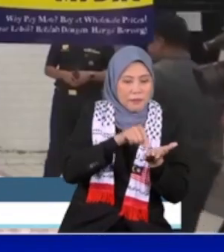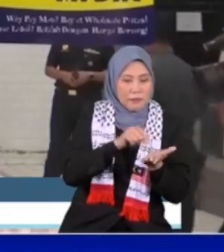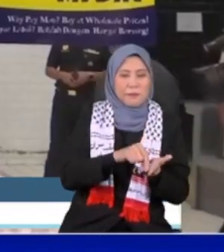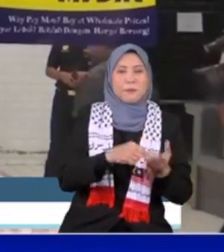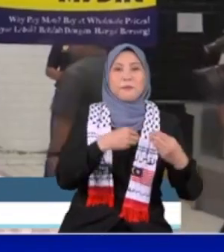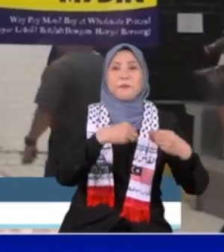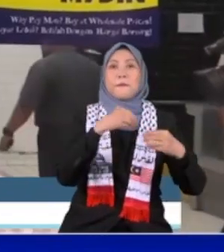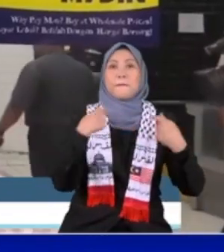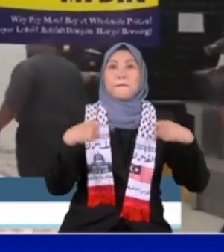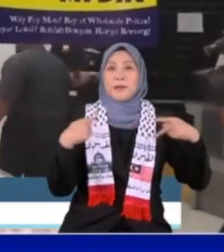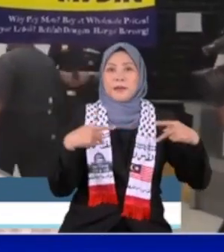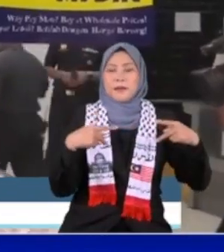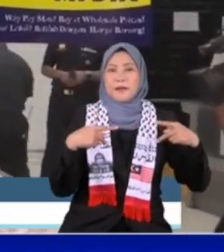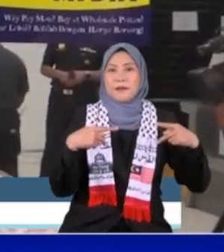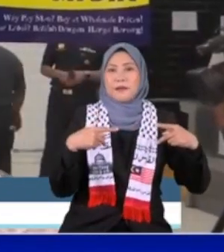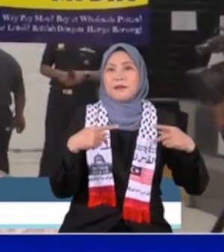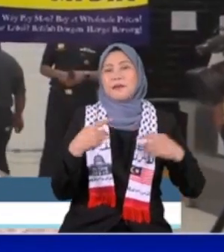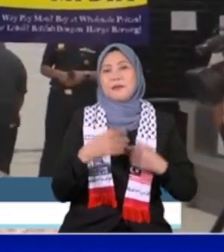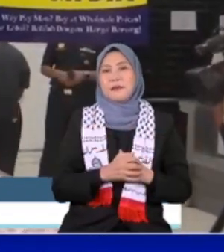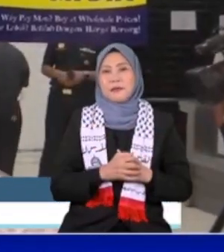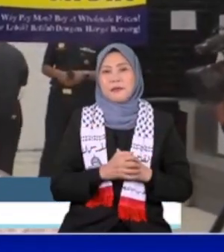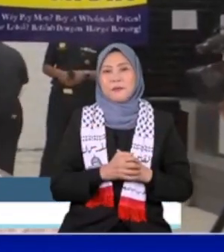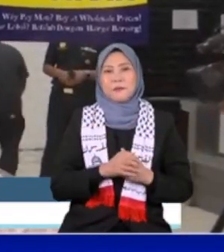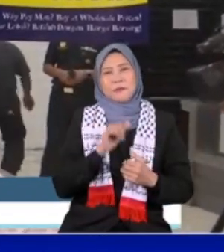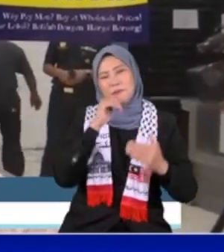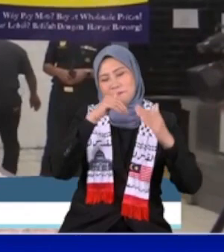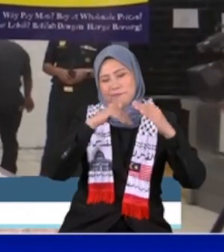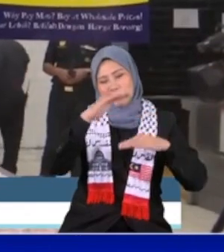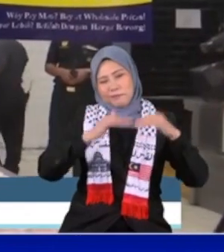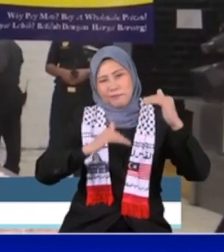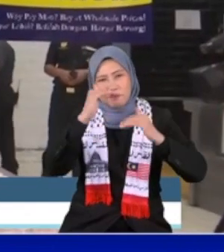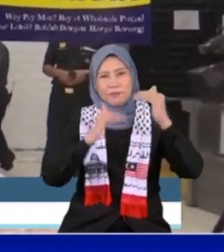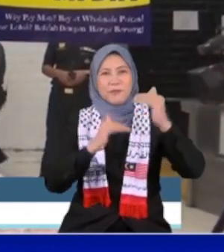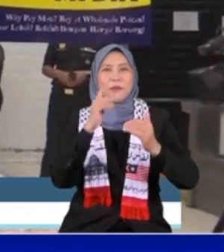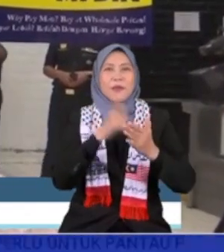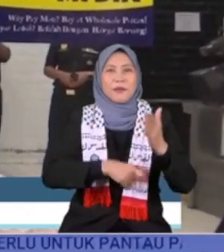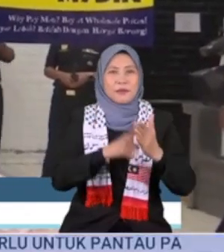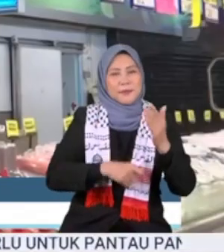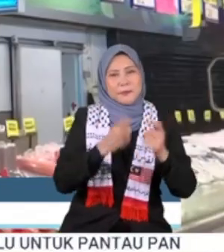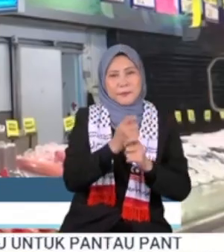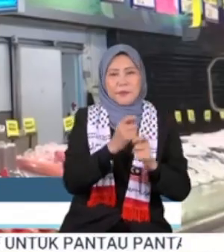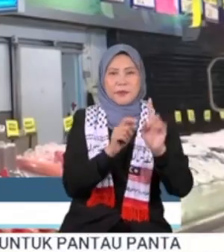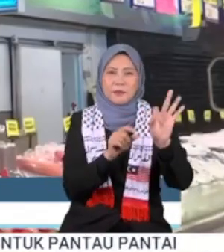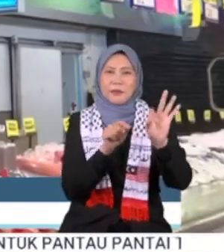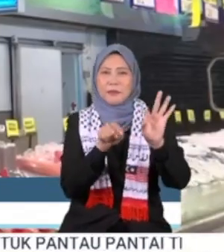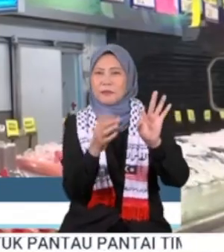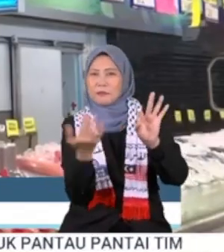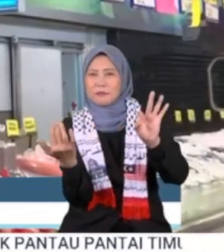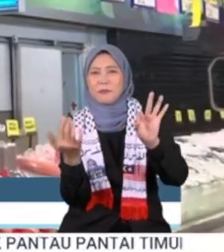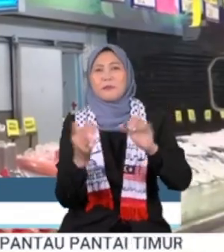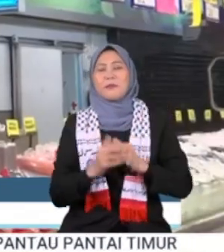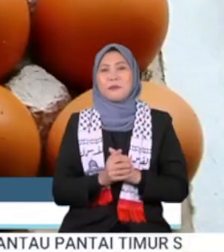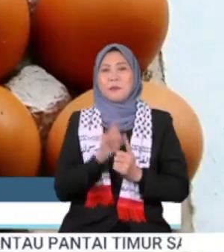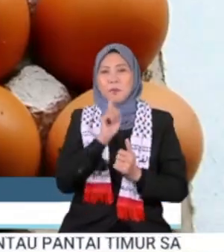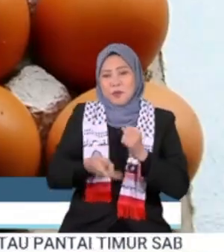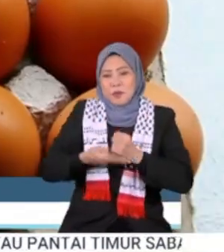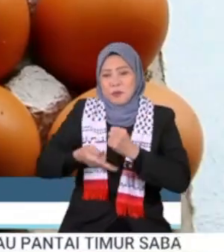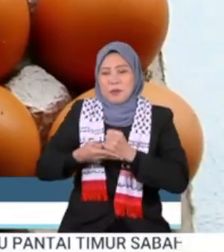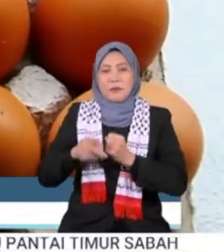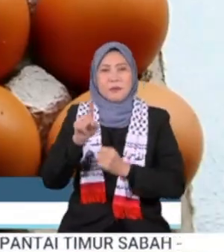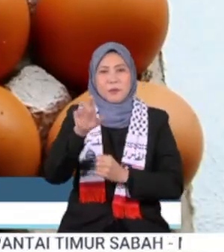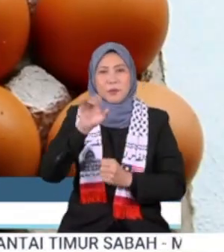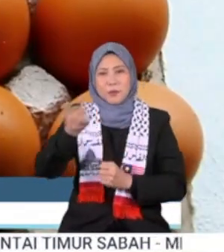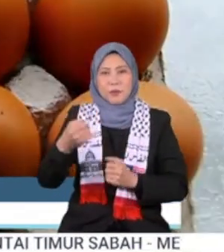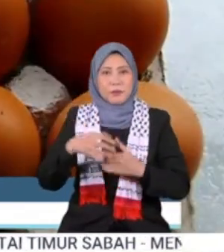peringkat Pasar Raya dijangka tidak akan melebihi rm9.40 sekilo kerajaan dijangka dapat menjimatkan RM